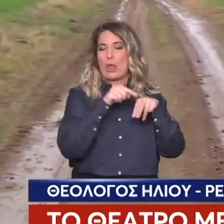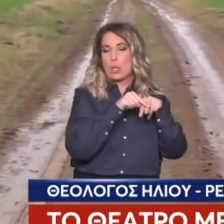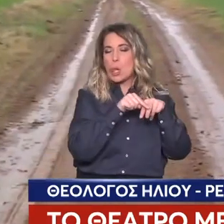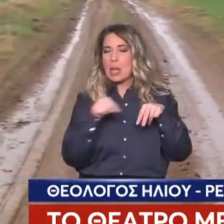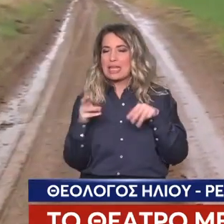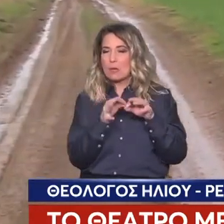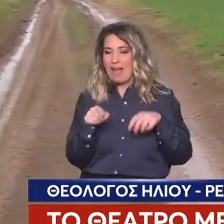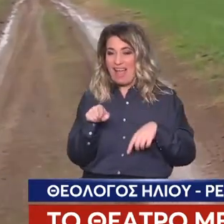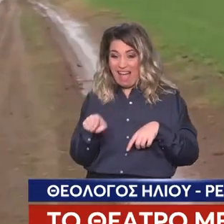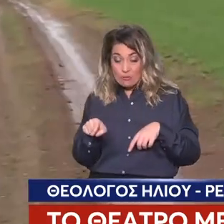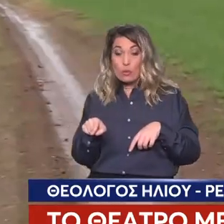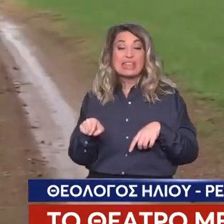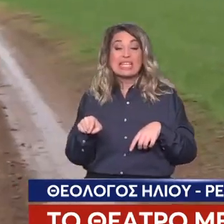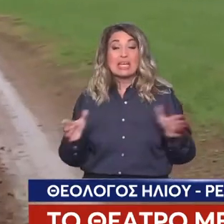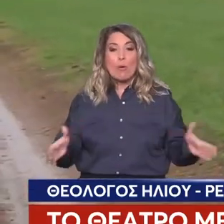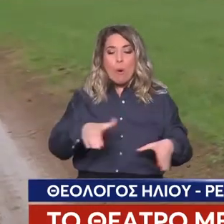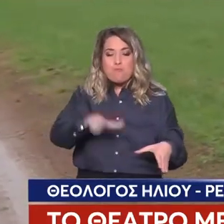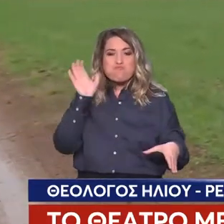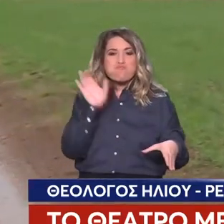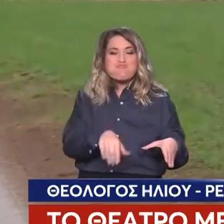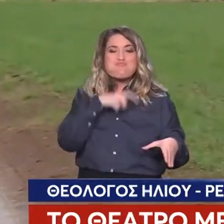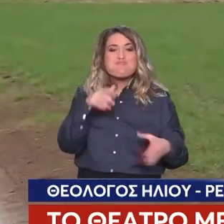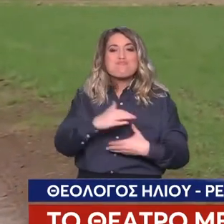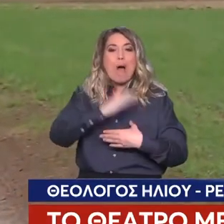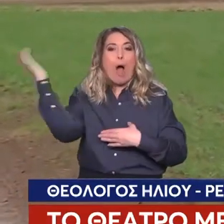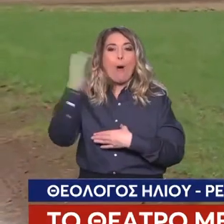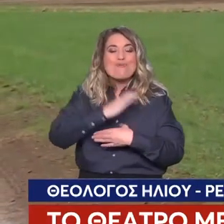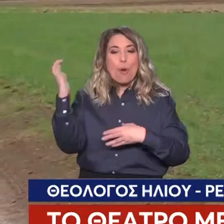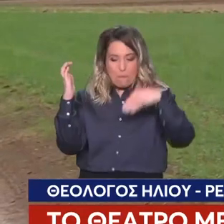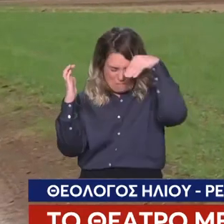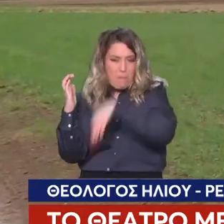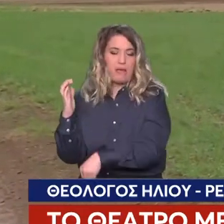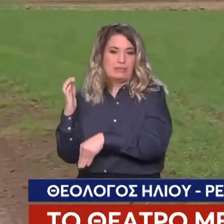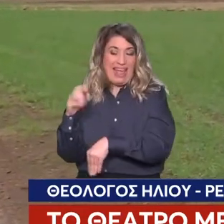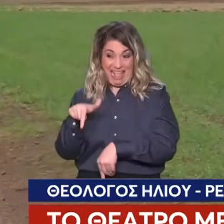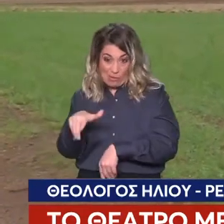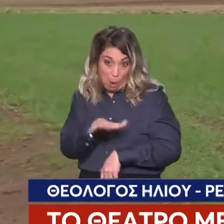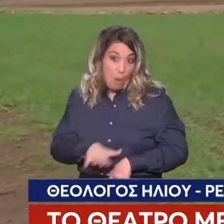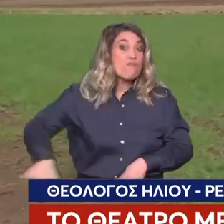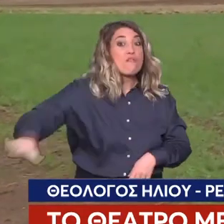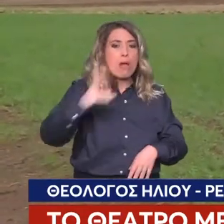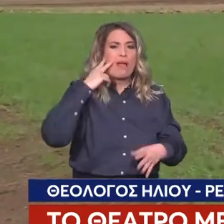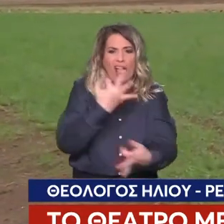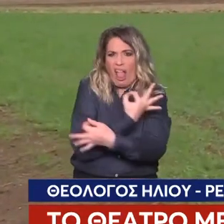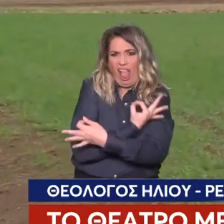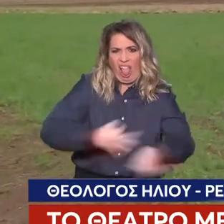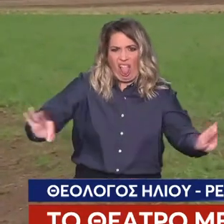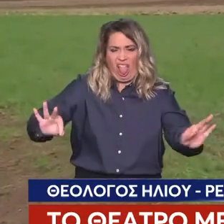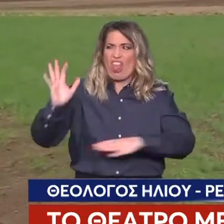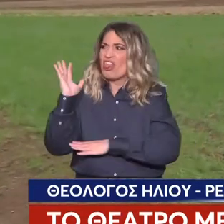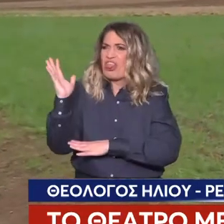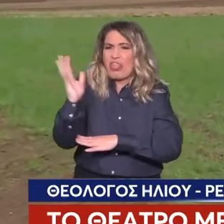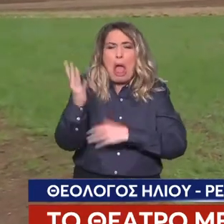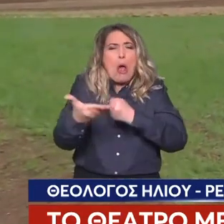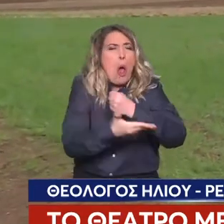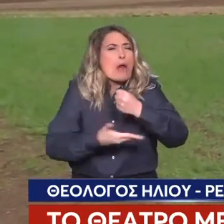δύο δράστες και άφησαν τον παούλο με τη σωρό της γυναίκας. Όπως βλέπετε, η περιοχή είναι ερημική, είναι δασική και εδώ έχουν κάποιοι χωράφια,